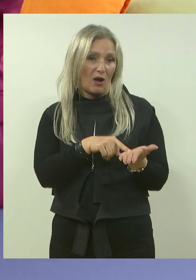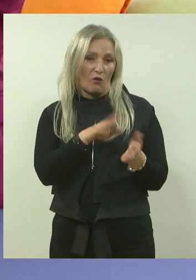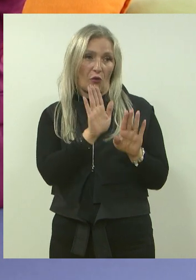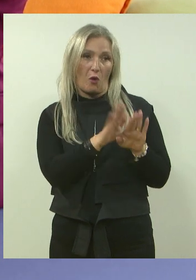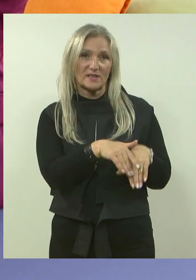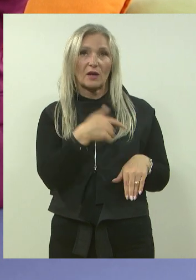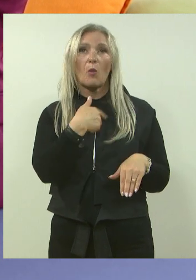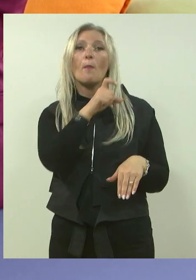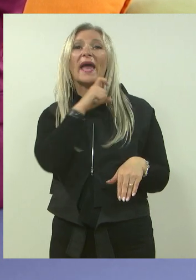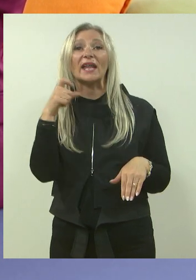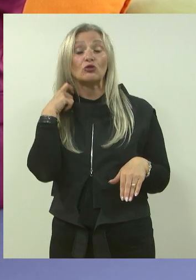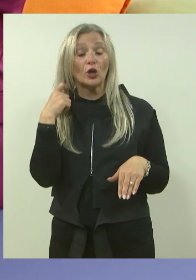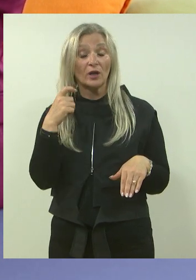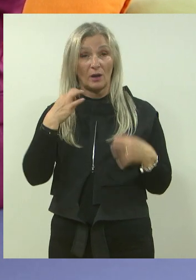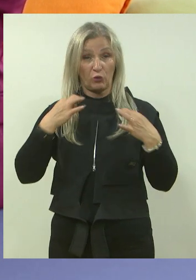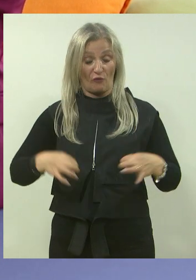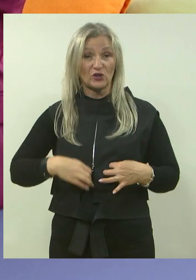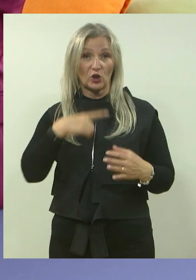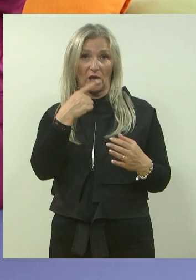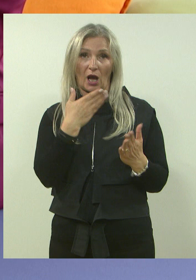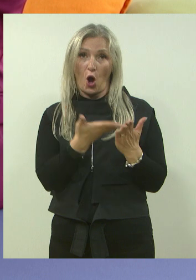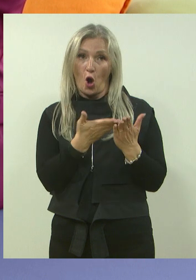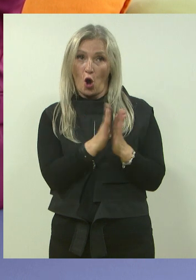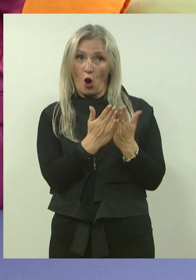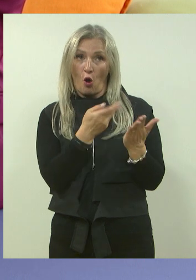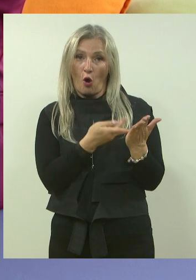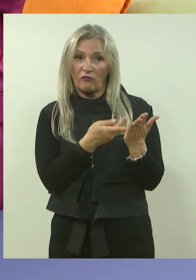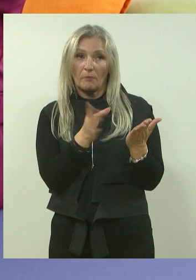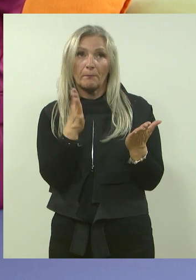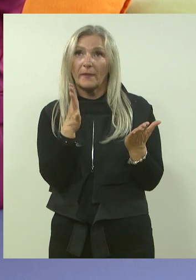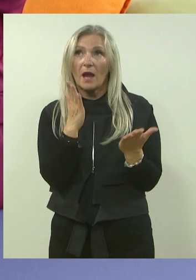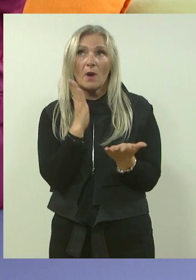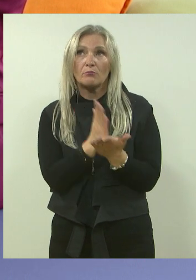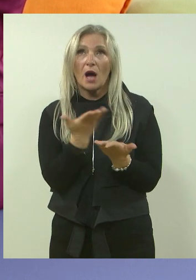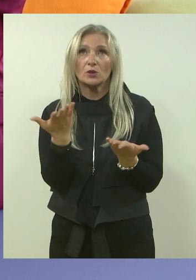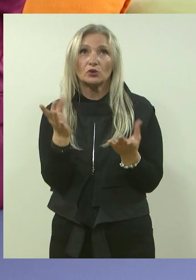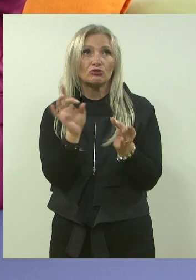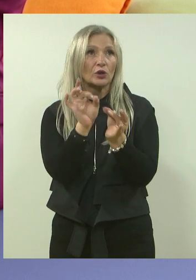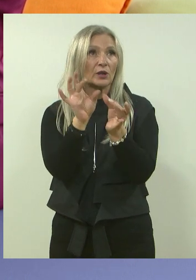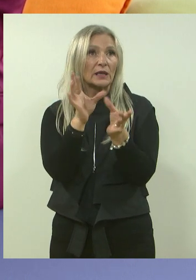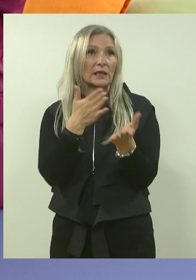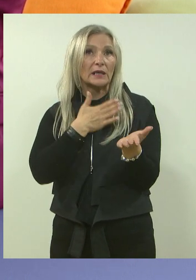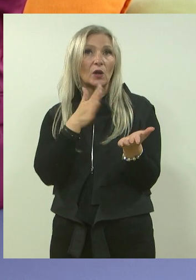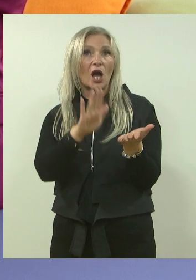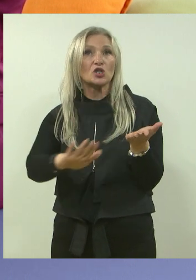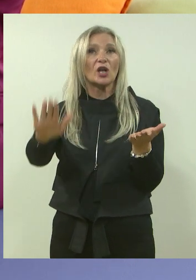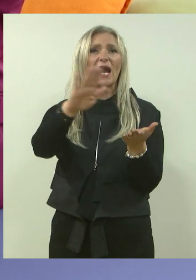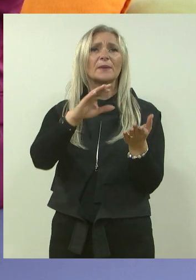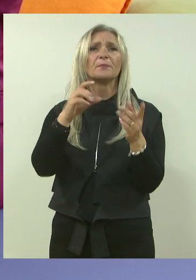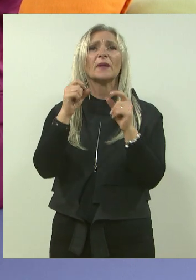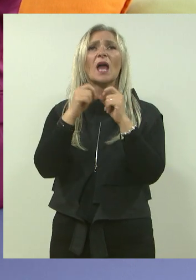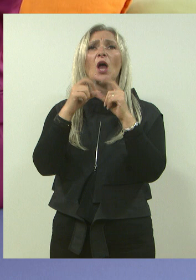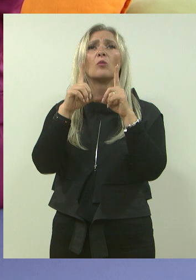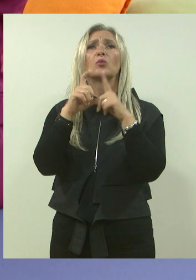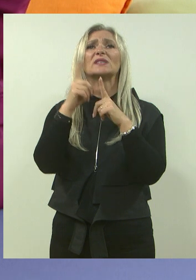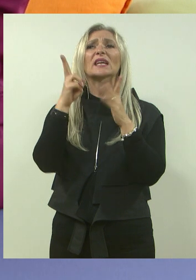Moj mentor, profesor Đuro Blažeka, on je rekao kako zapravo toga niti nema baš za tam naš kraj, jer je Budinščina više se